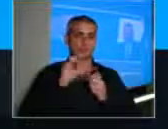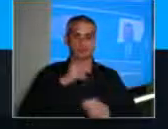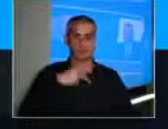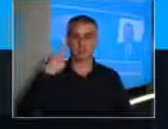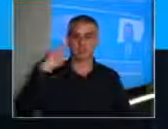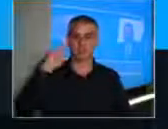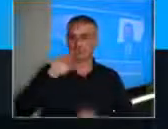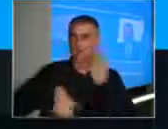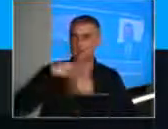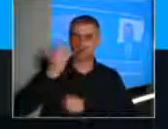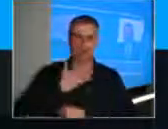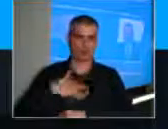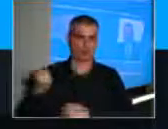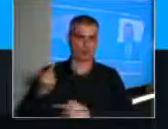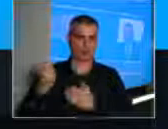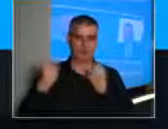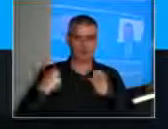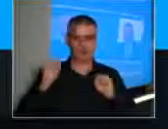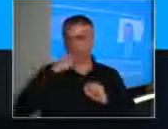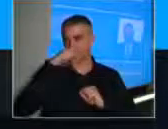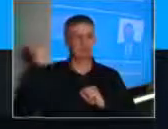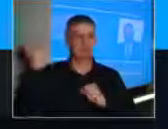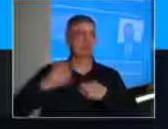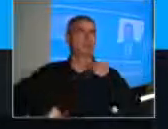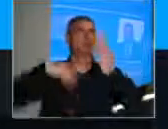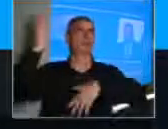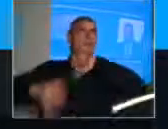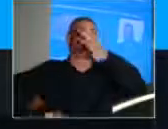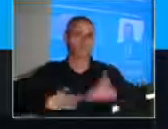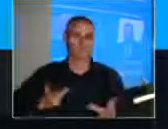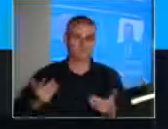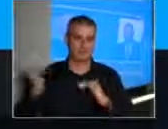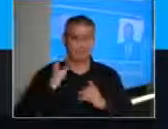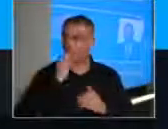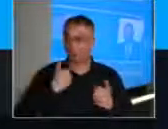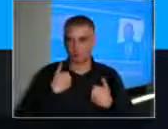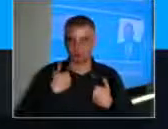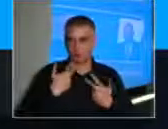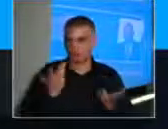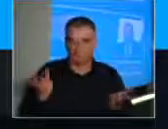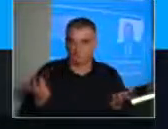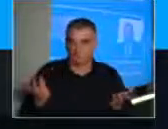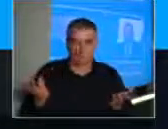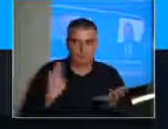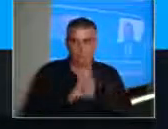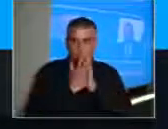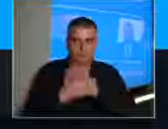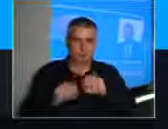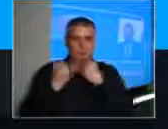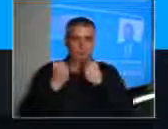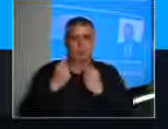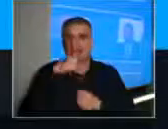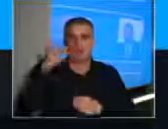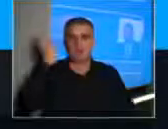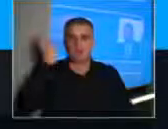פגלין, האנרכיסטים האלה, שרוצים לשחרר את הסמים בצורה גורפת, להרעיל את הנוער שלנו בצורה בלתי רגילה, לבטל את